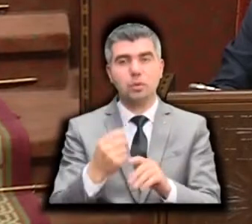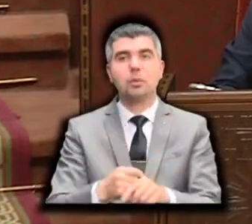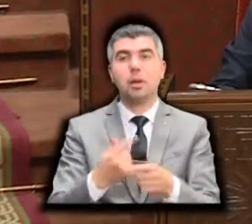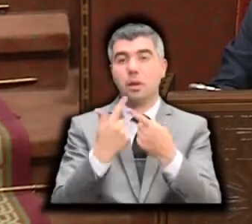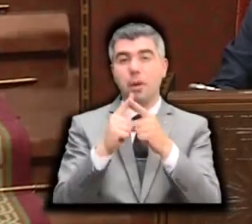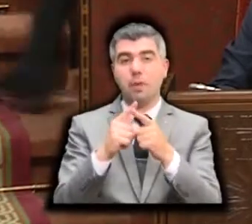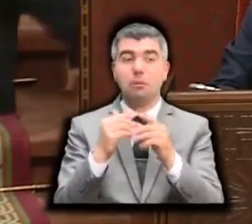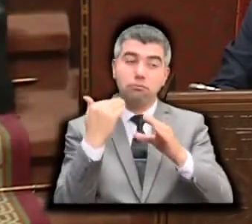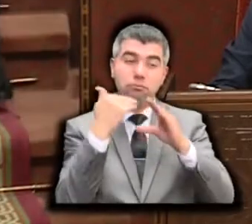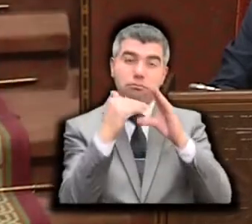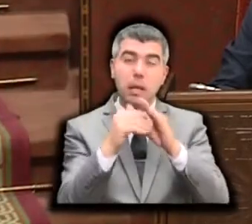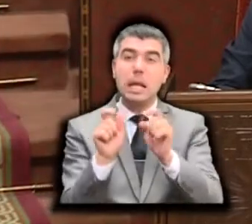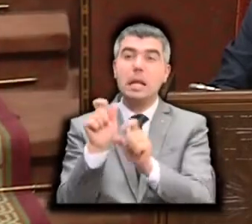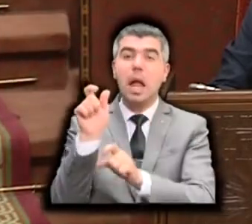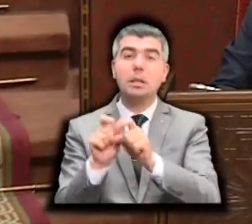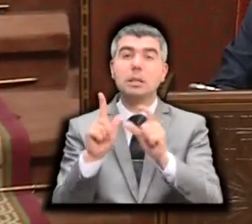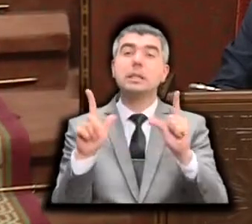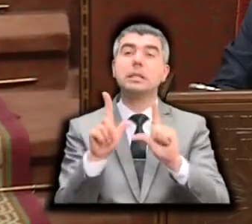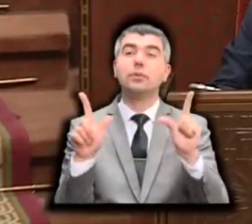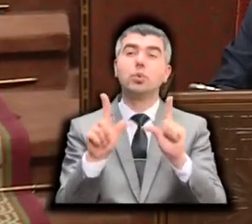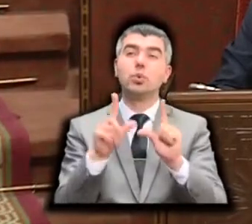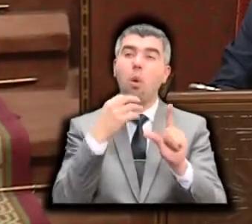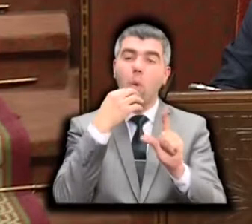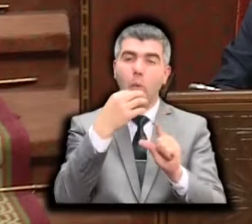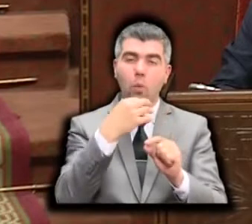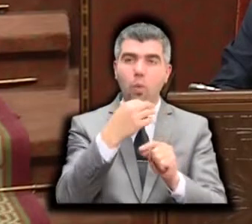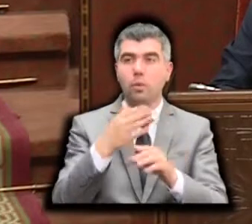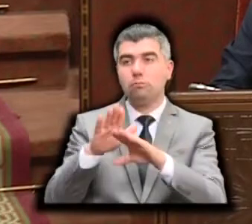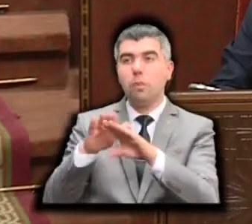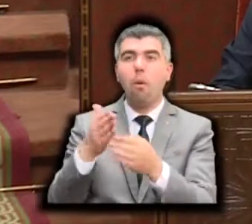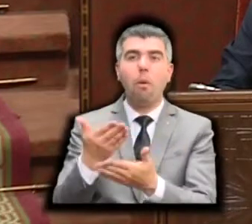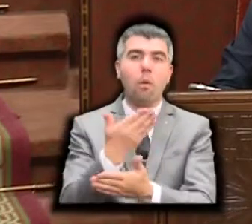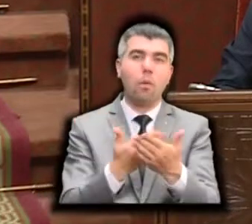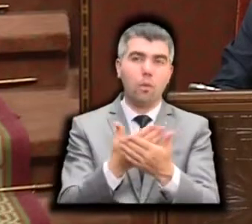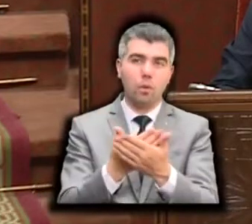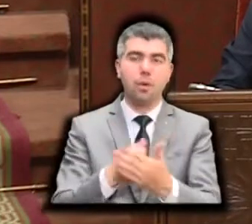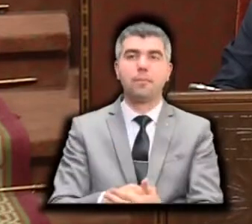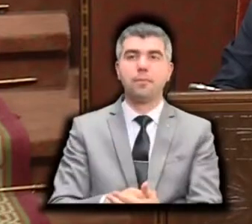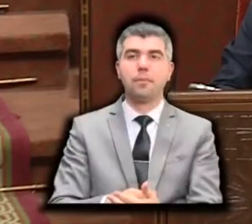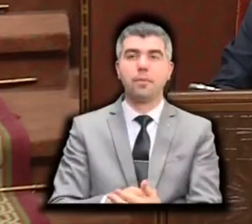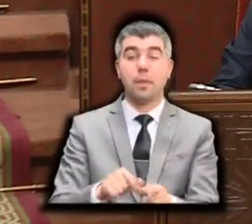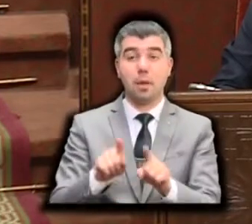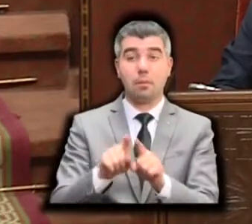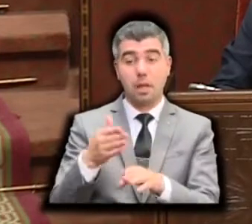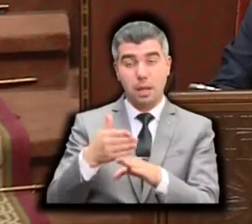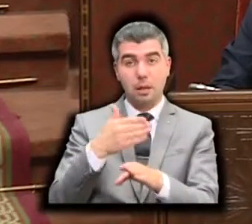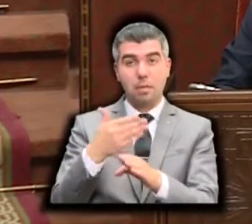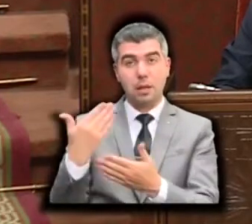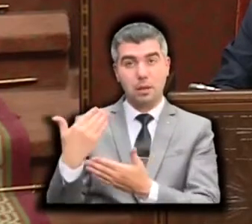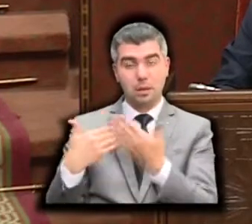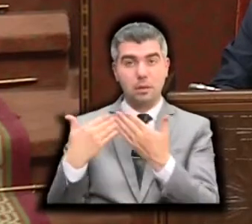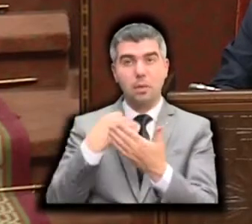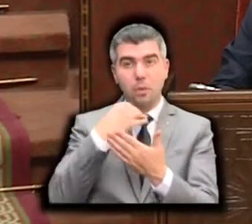بلاغات للمواطنين، ولكن كاين واحد العدد ديال الامور بطبيعه الحال دارت اللي كنت تكلمت عليها في يعني